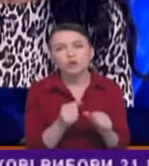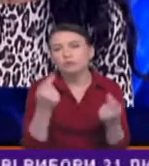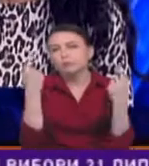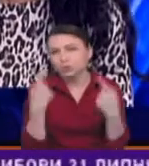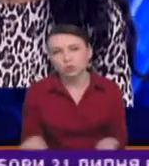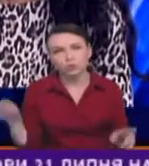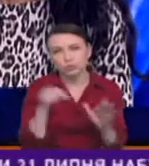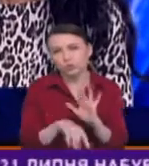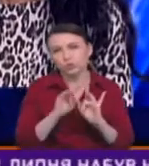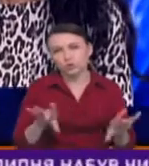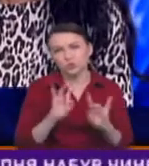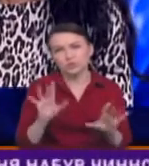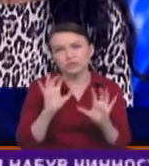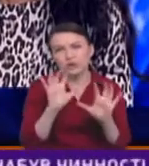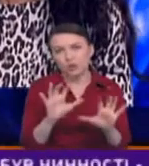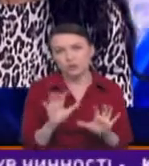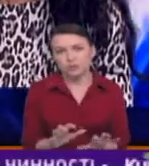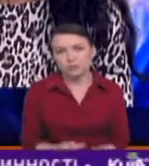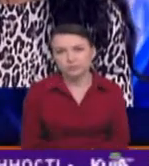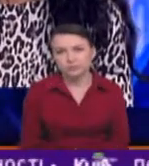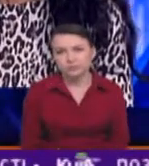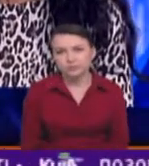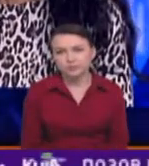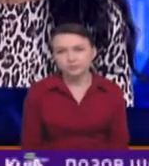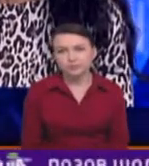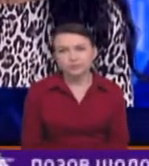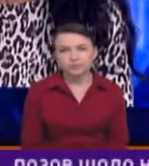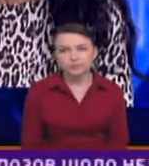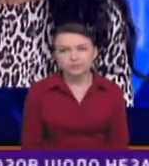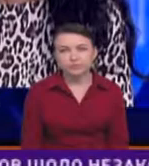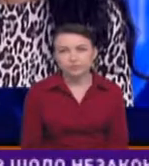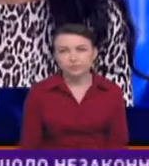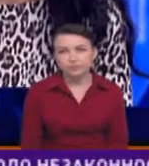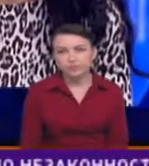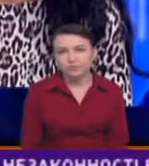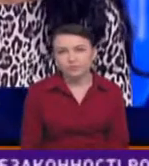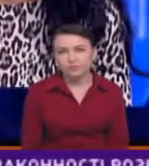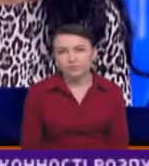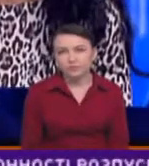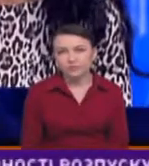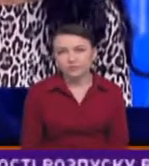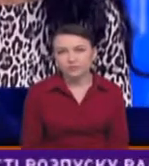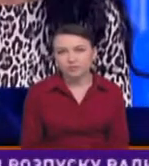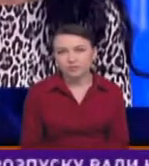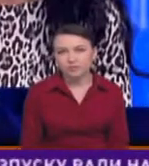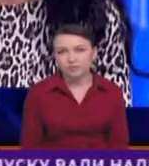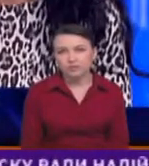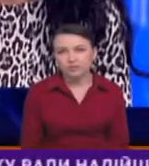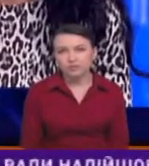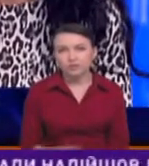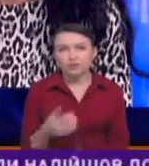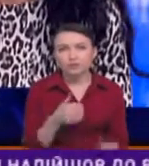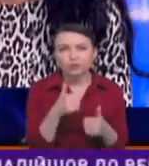ці закони. Можливо, вам було б добре завтраки прислати людей, юристу взяти. Вони розтлумачать